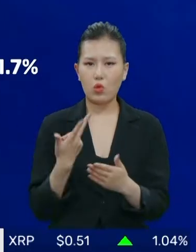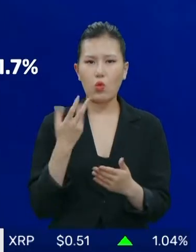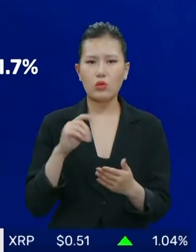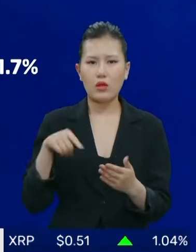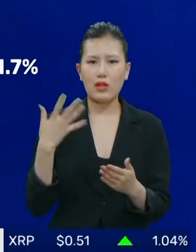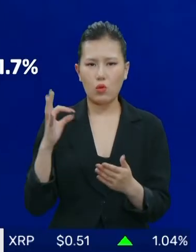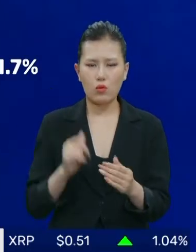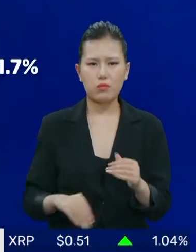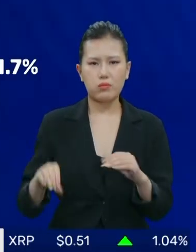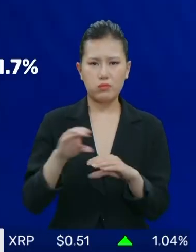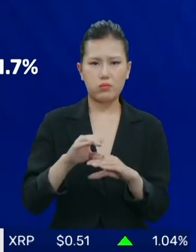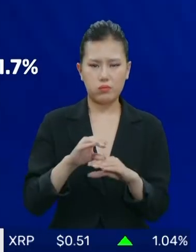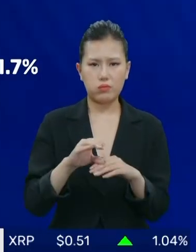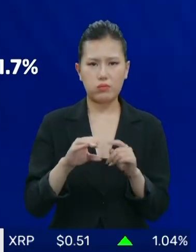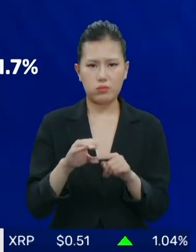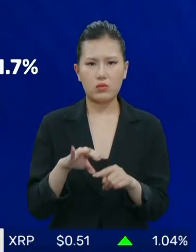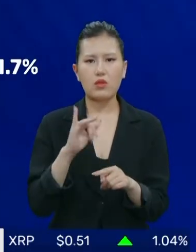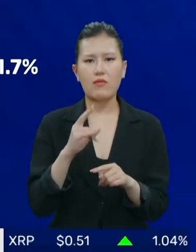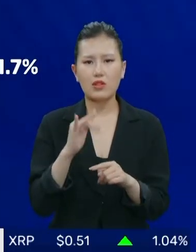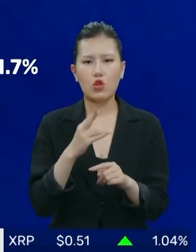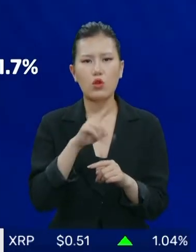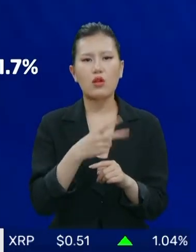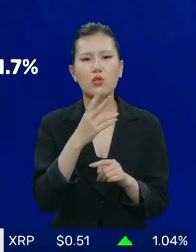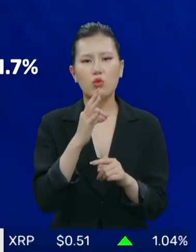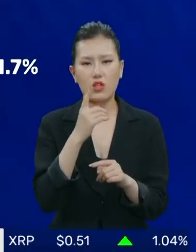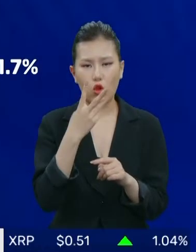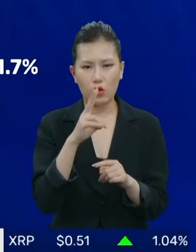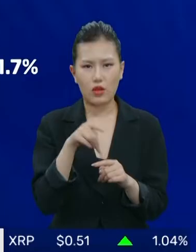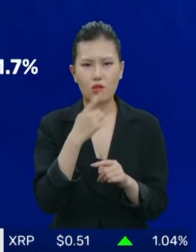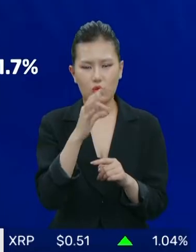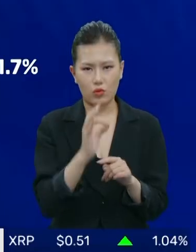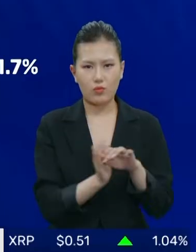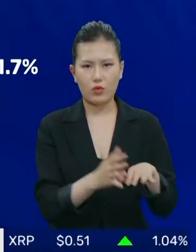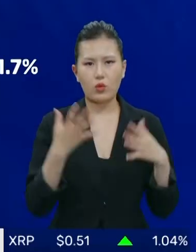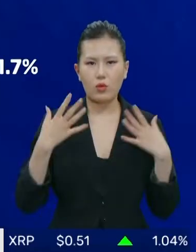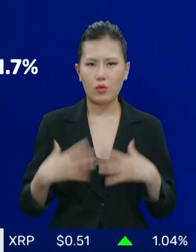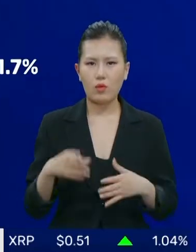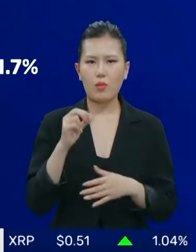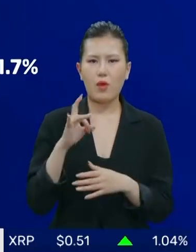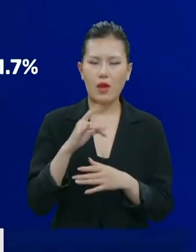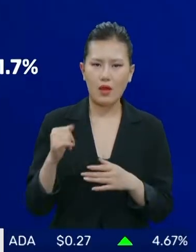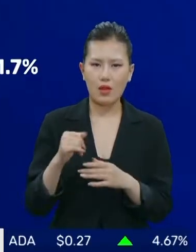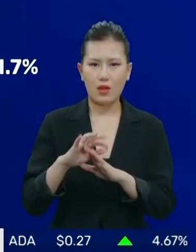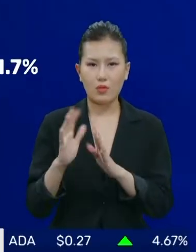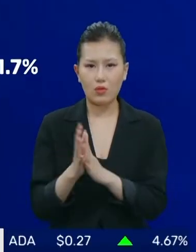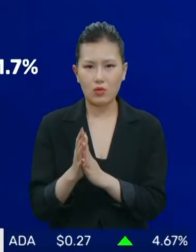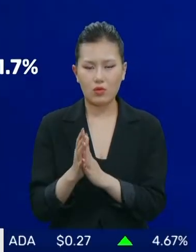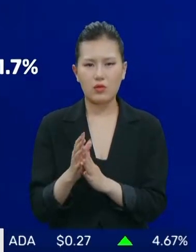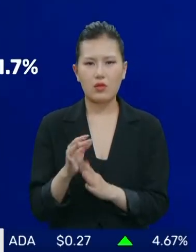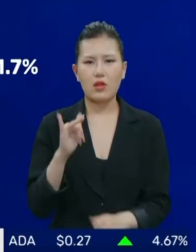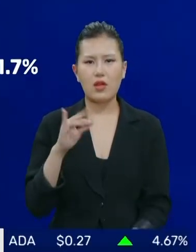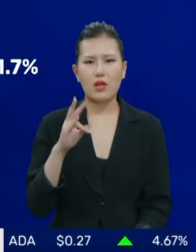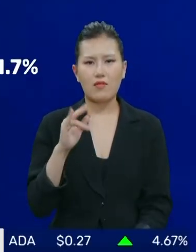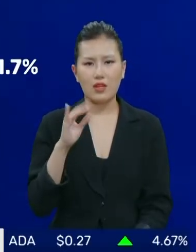инфляцийн 2.1%-ийг бүрдүүлж байгаа бол хувцас бус бараа гутлын үнжилийн 12.5% өсөж инфляцад